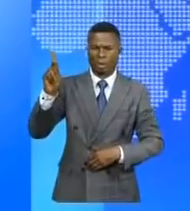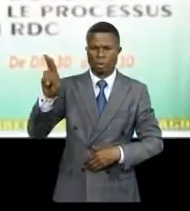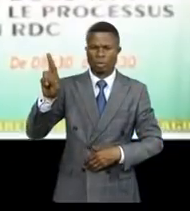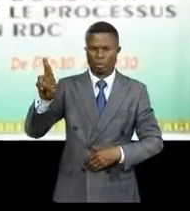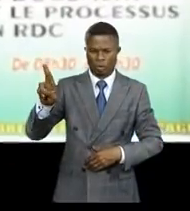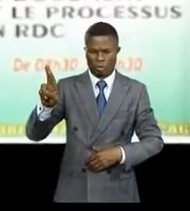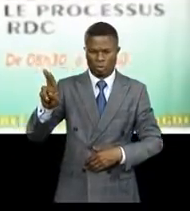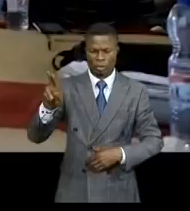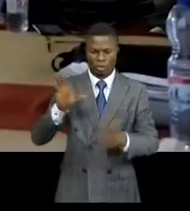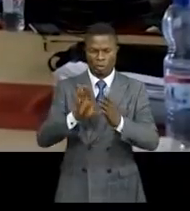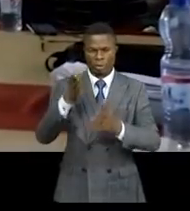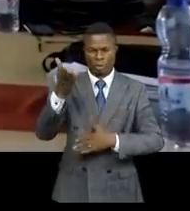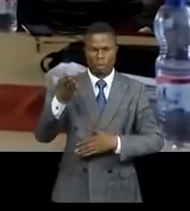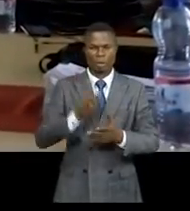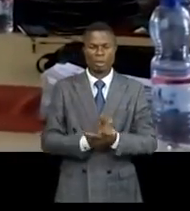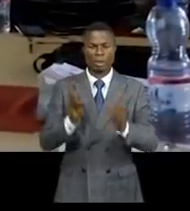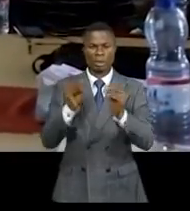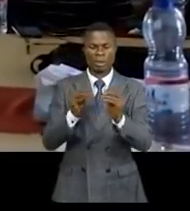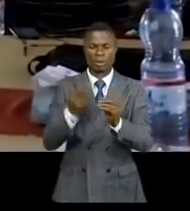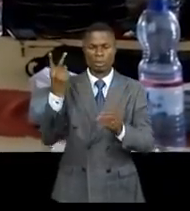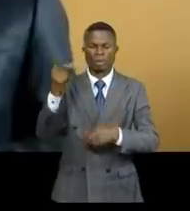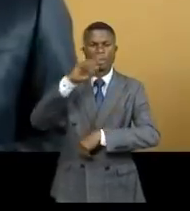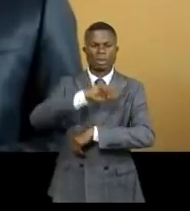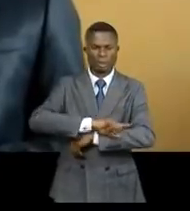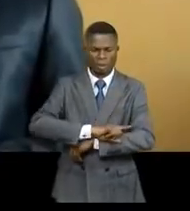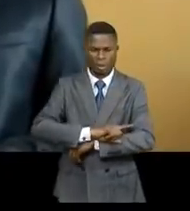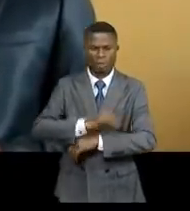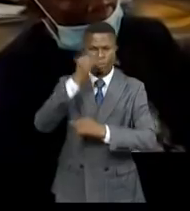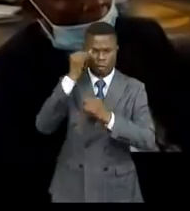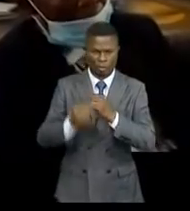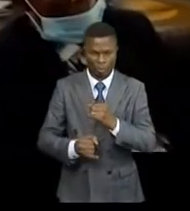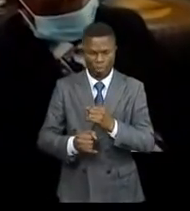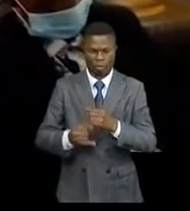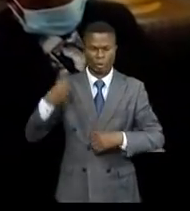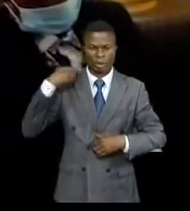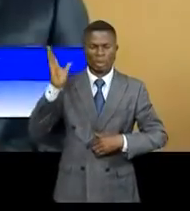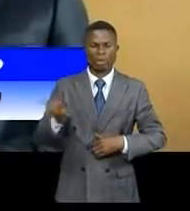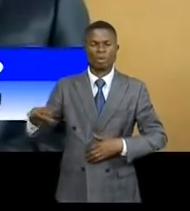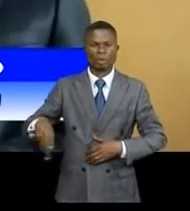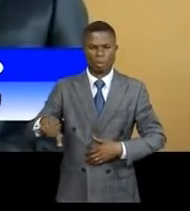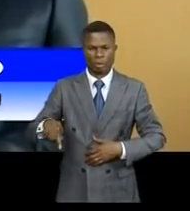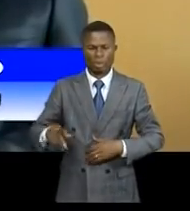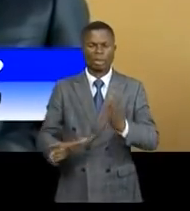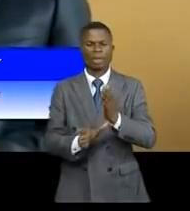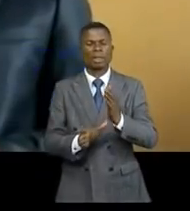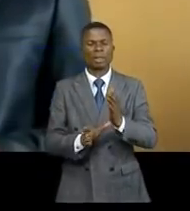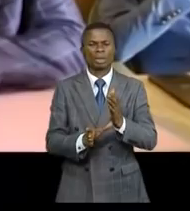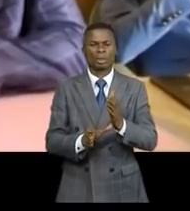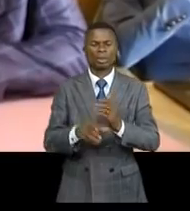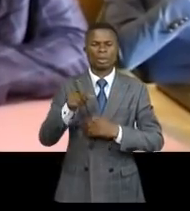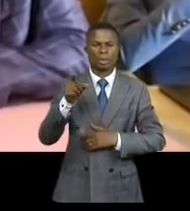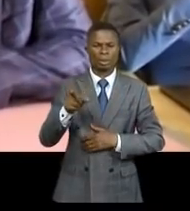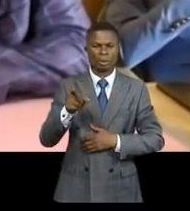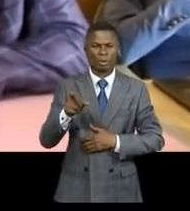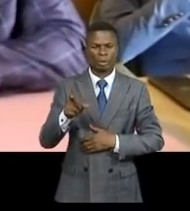reportage. Cet atelier de 2 jours a été clôturé par le gouverneur des provinces ad intérim, Paul Tshabilonkoto.